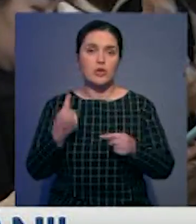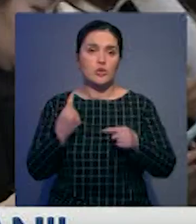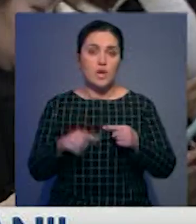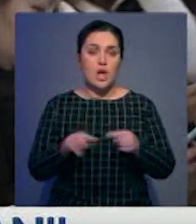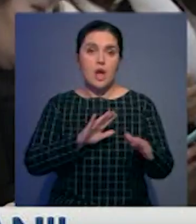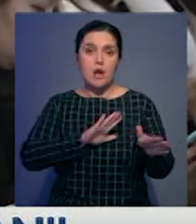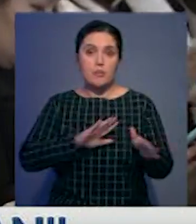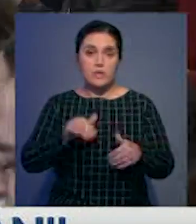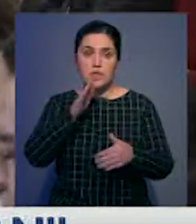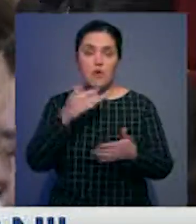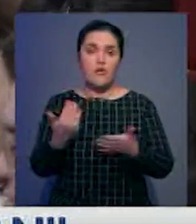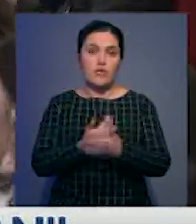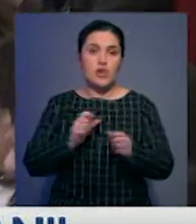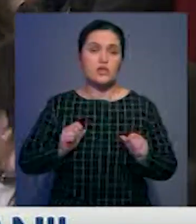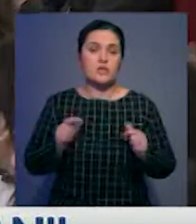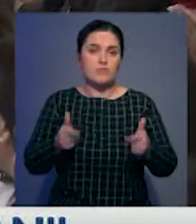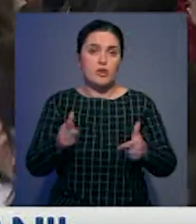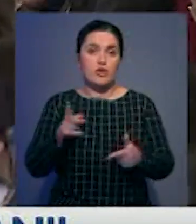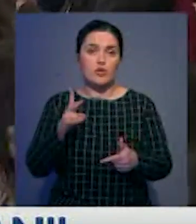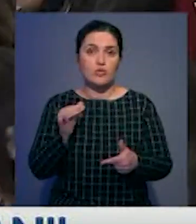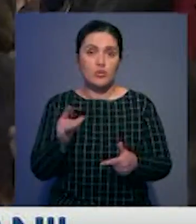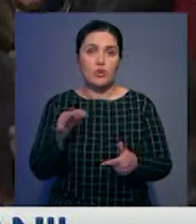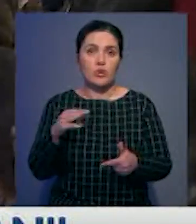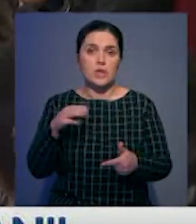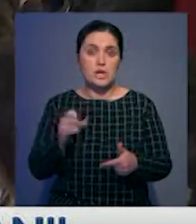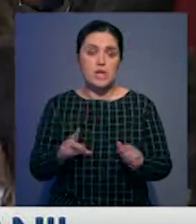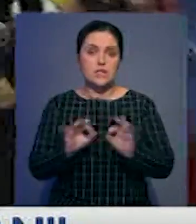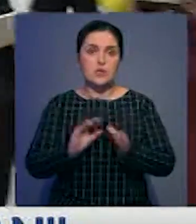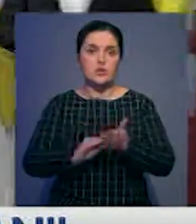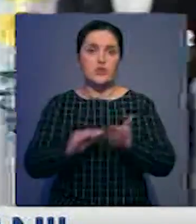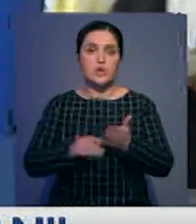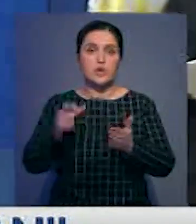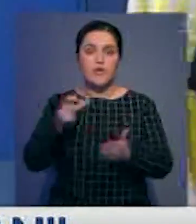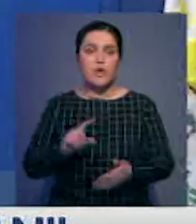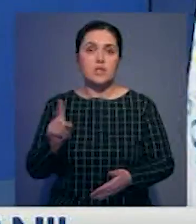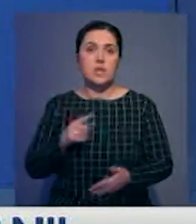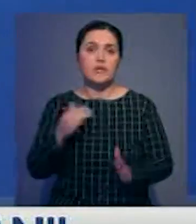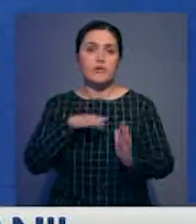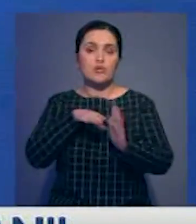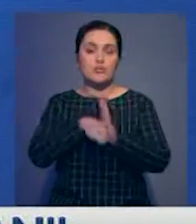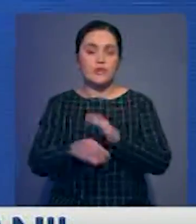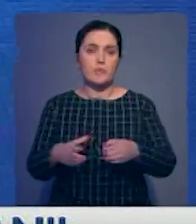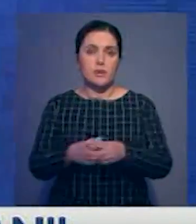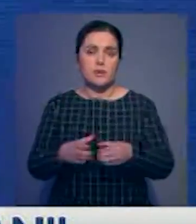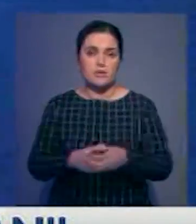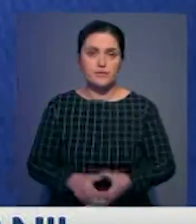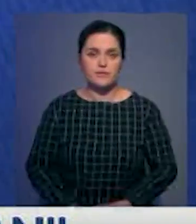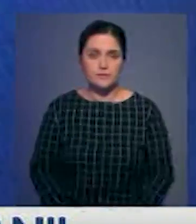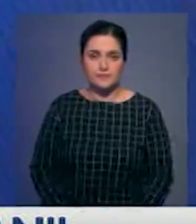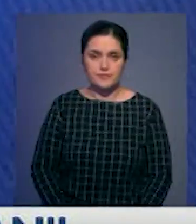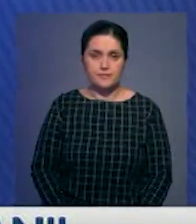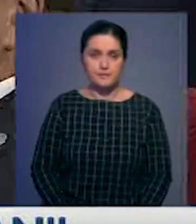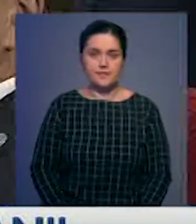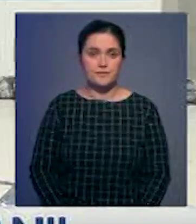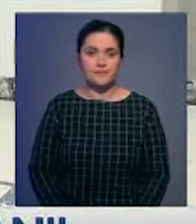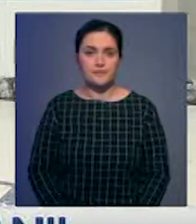искусства и другие. После церемонии новоиспеченные нуротановцы рассказали, для чего они вступили в партию.